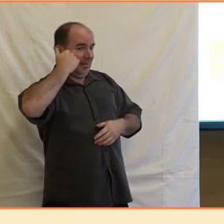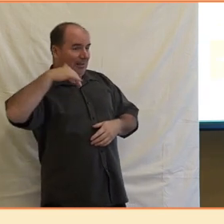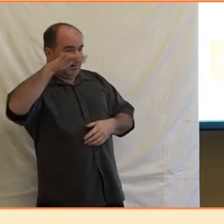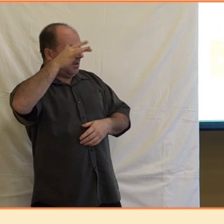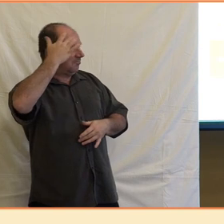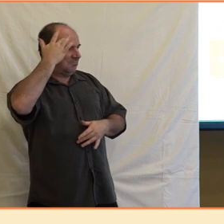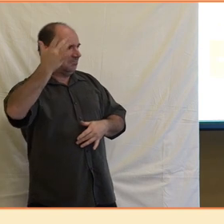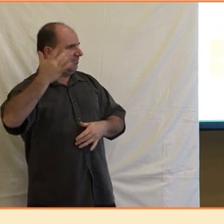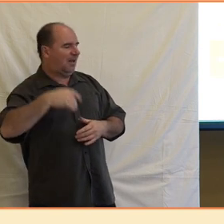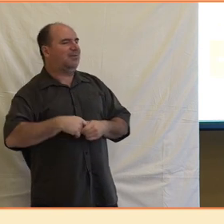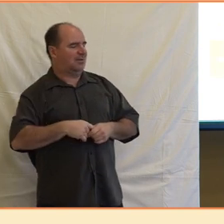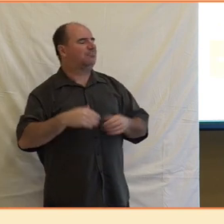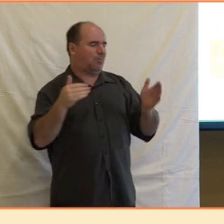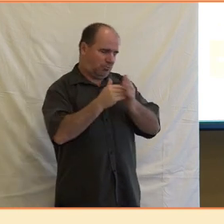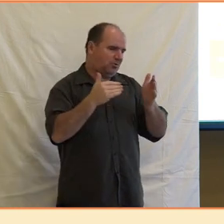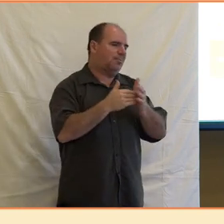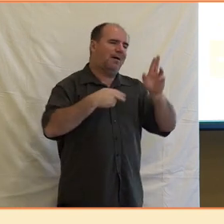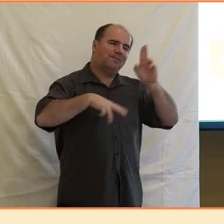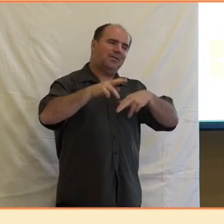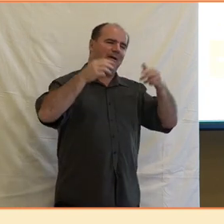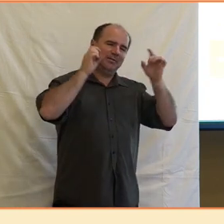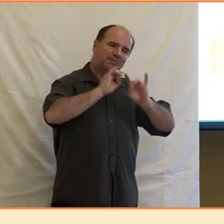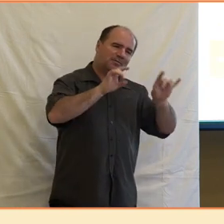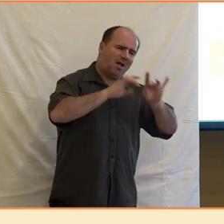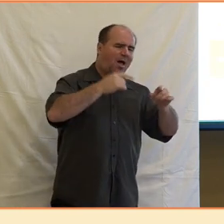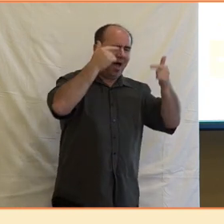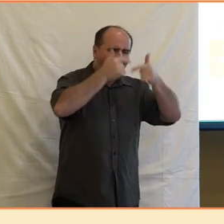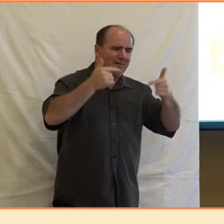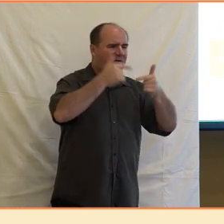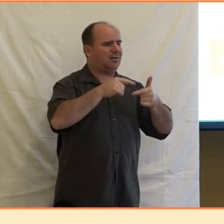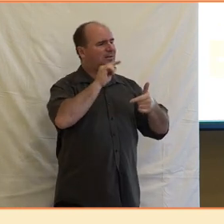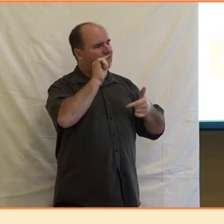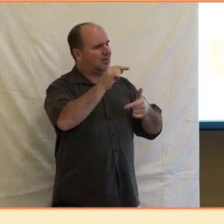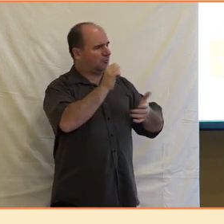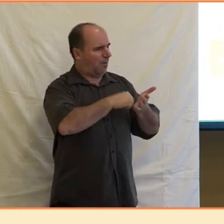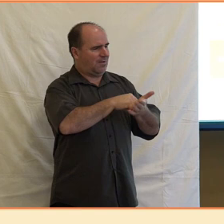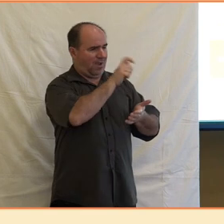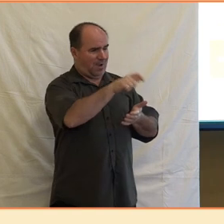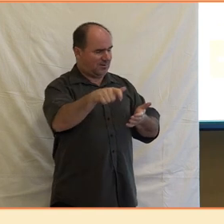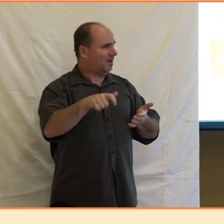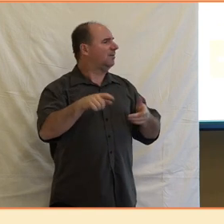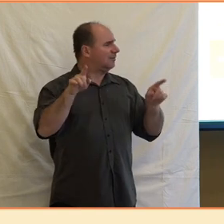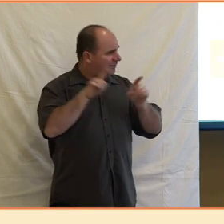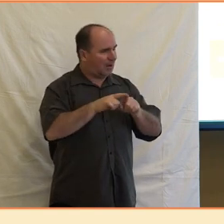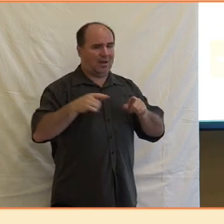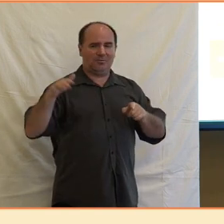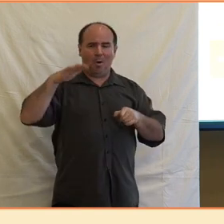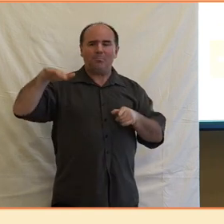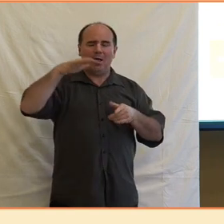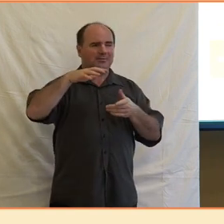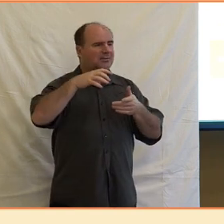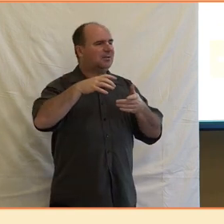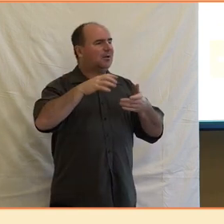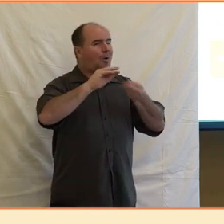vzdělávání nejenom novinářů, ale i techniků, lidí z oblasti marketingu a z oblasti obchodu. A jak už jsem